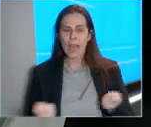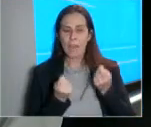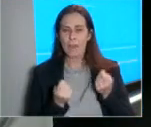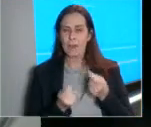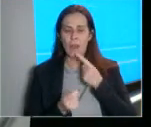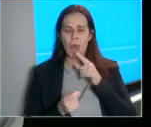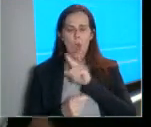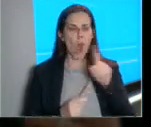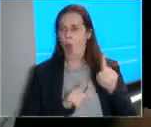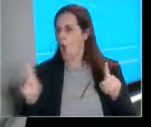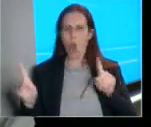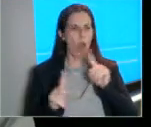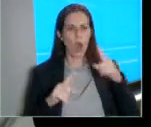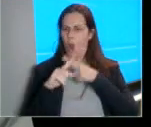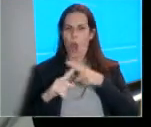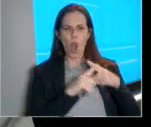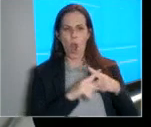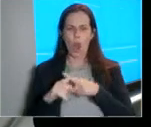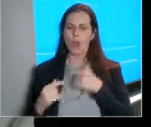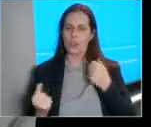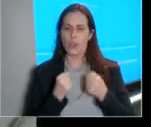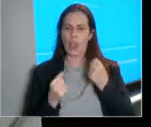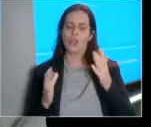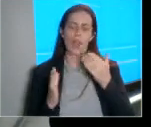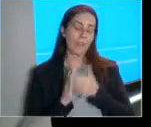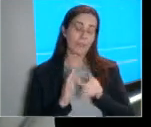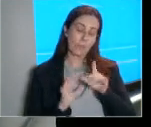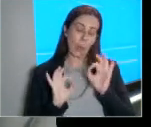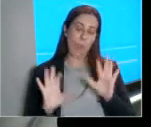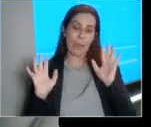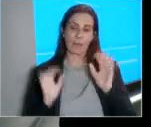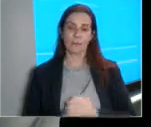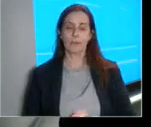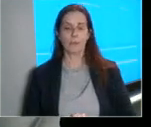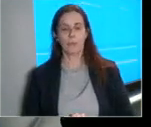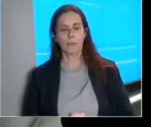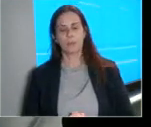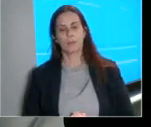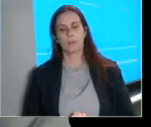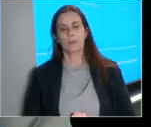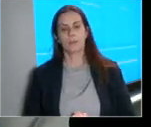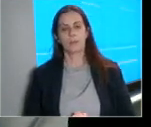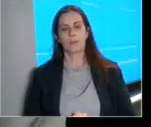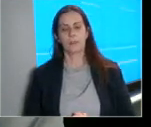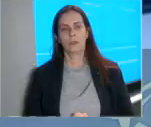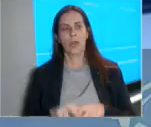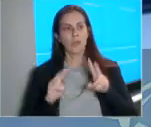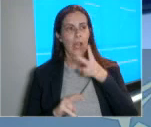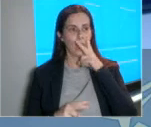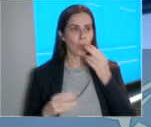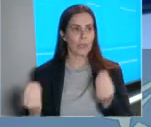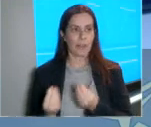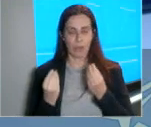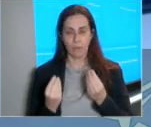הצדדים פסלו אחד את השני כל כך הרבה, שעכשיו קשה להם לרדת מהעץ, וזו האמת. ניר. אפשר להסתכל על